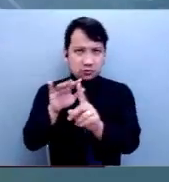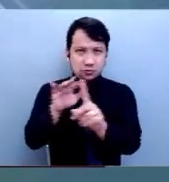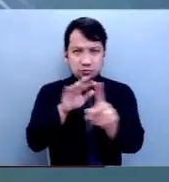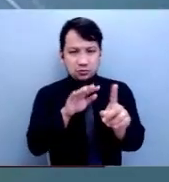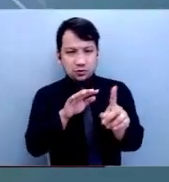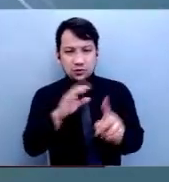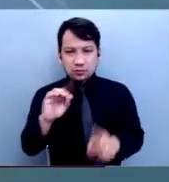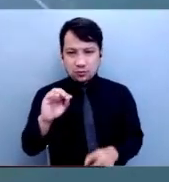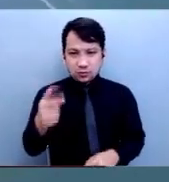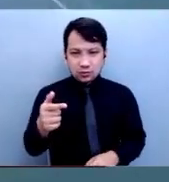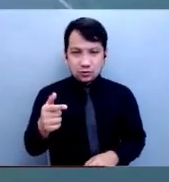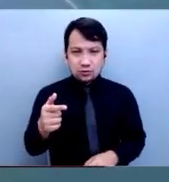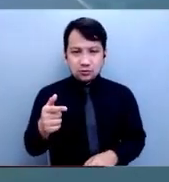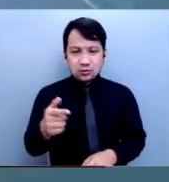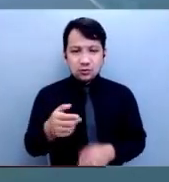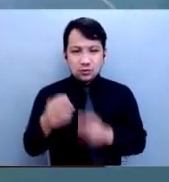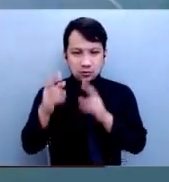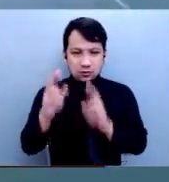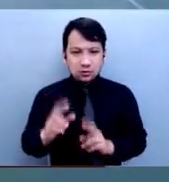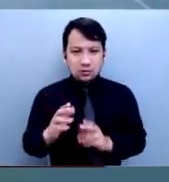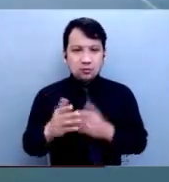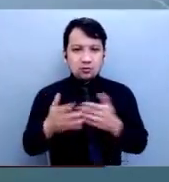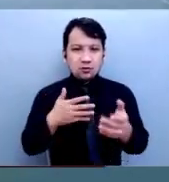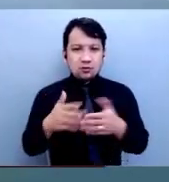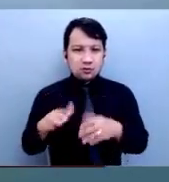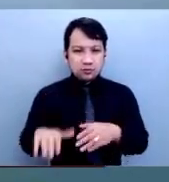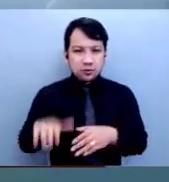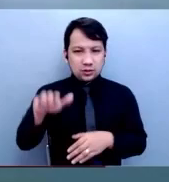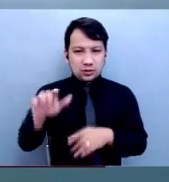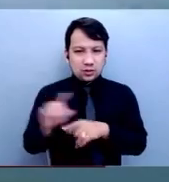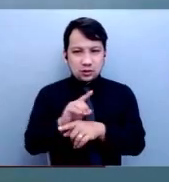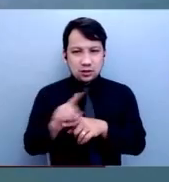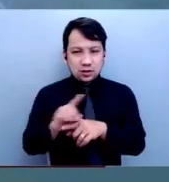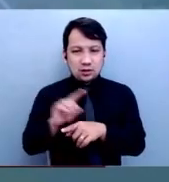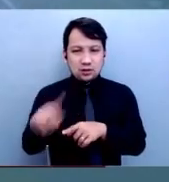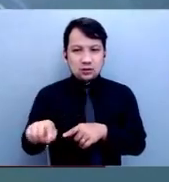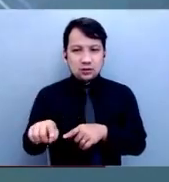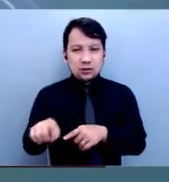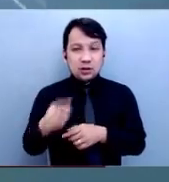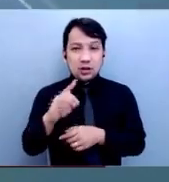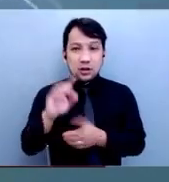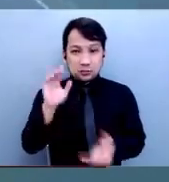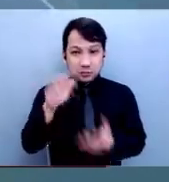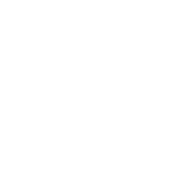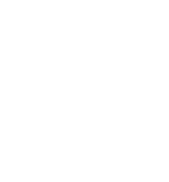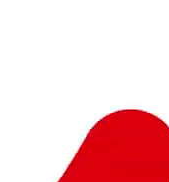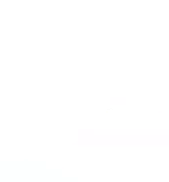aso. Pagpapakita daw ito na pinalaki ng may disiplina ng fur baby.